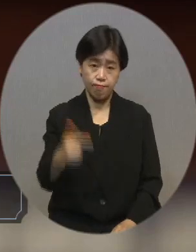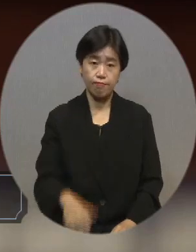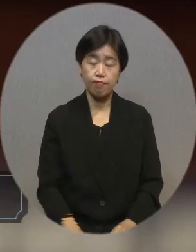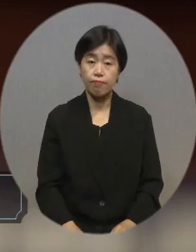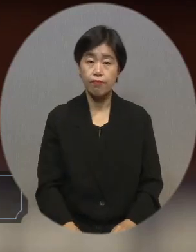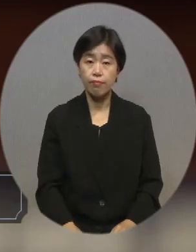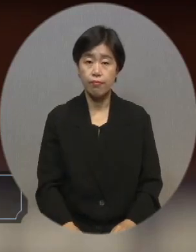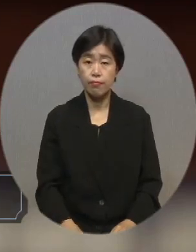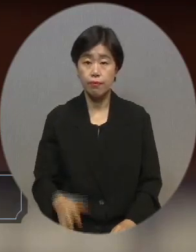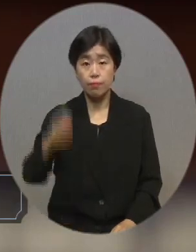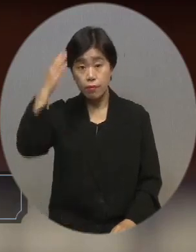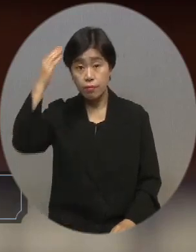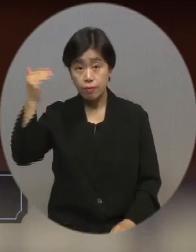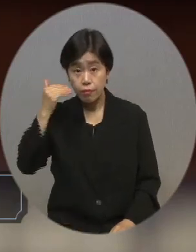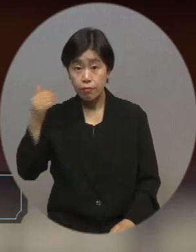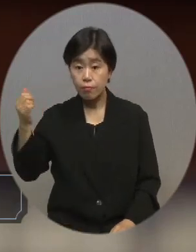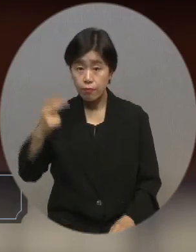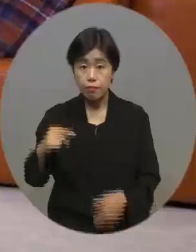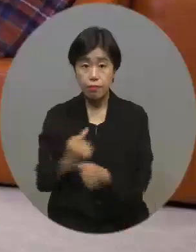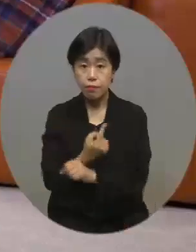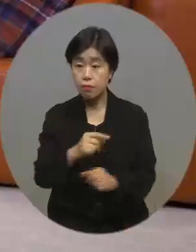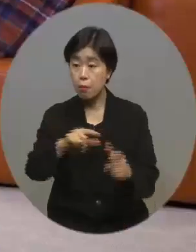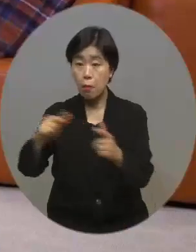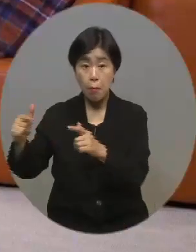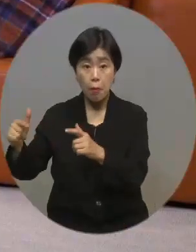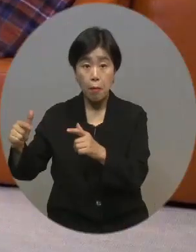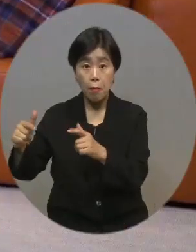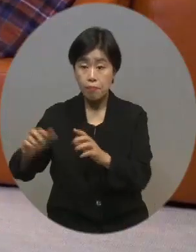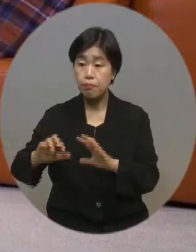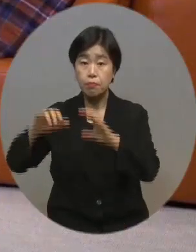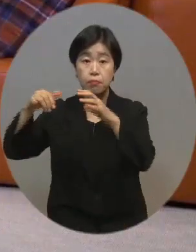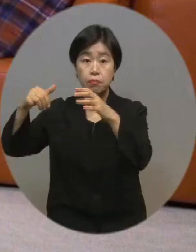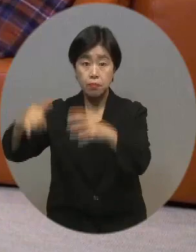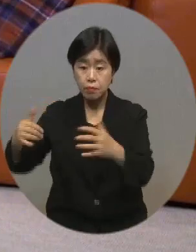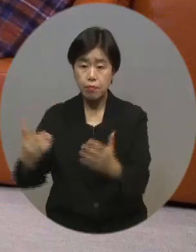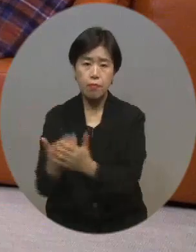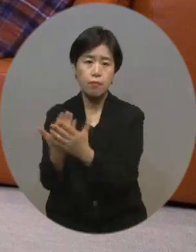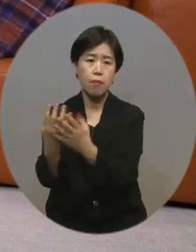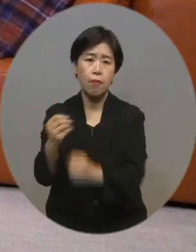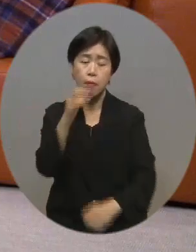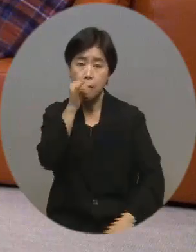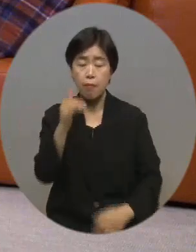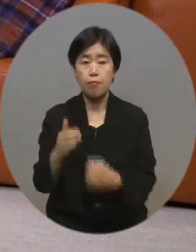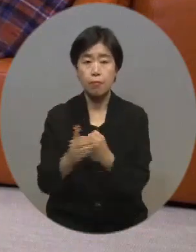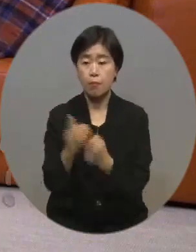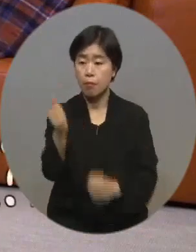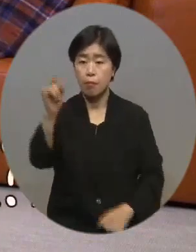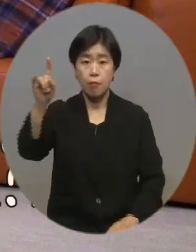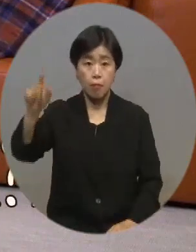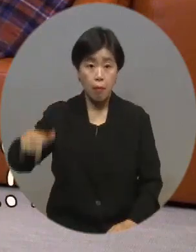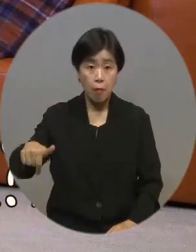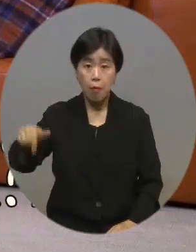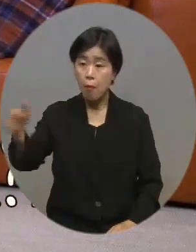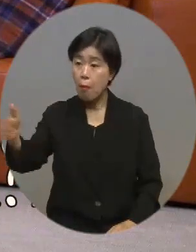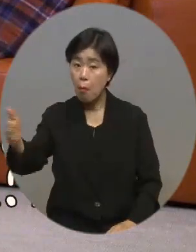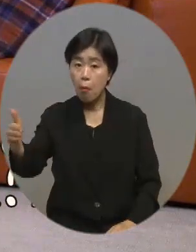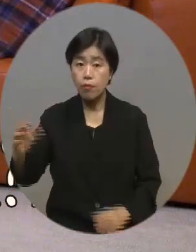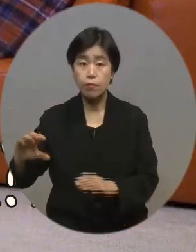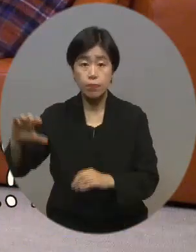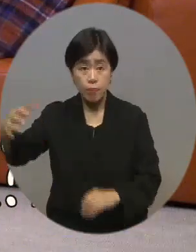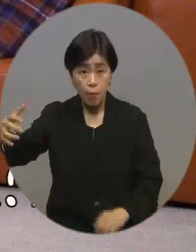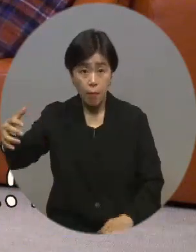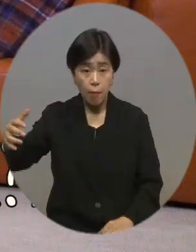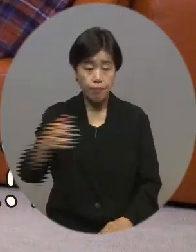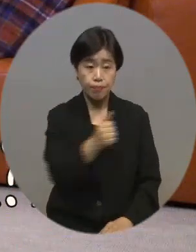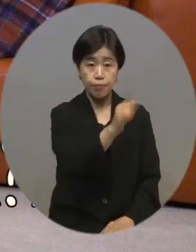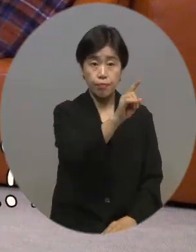또 이제 세계의 그 과학이 발전하다 보니까 핵무기가 없는 나라가 핵무기가 있는 나라의